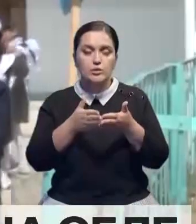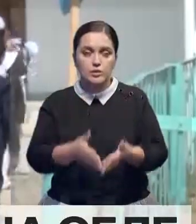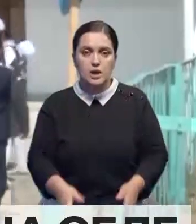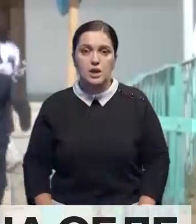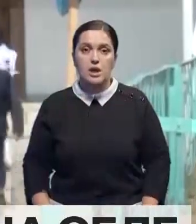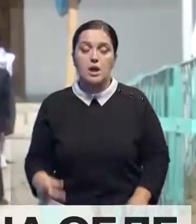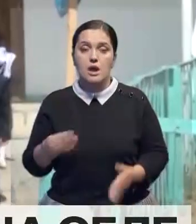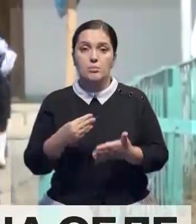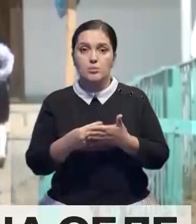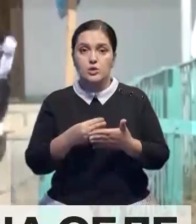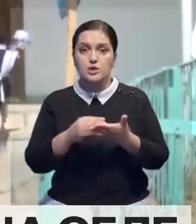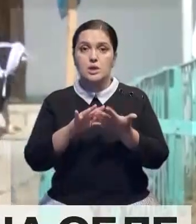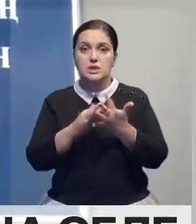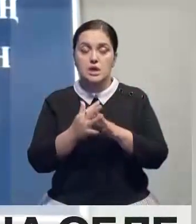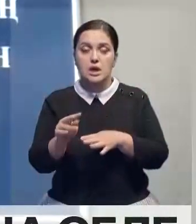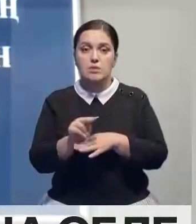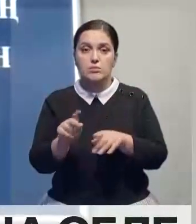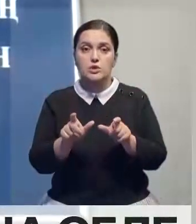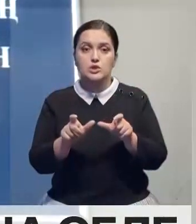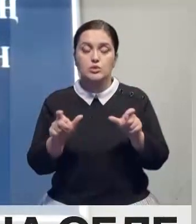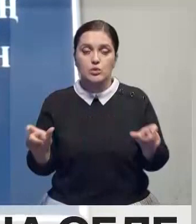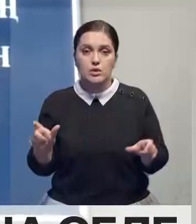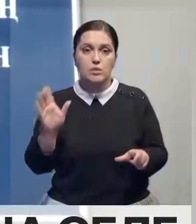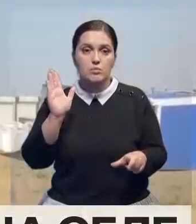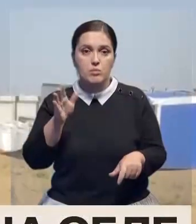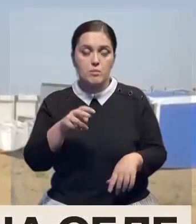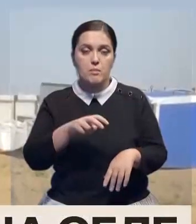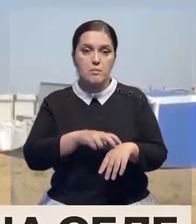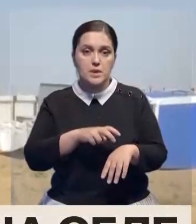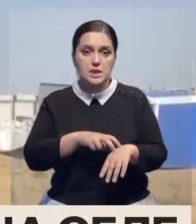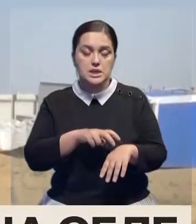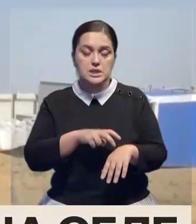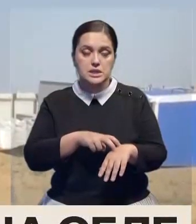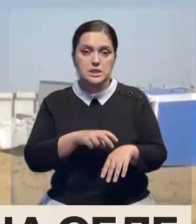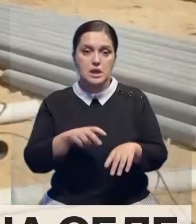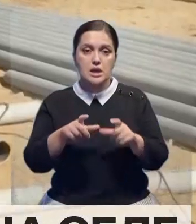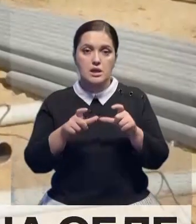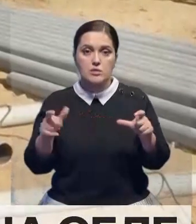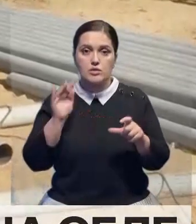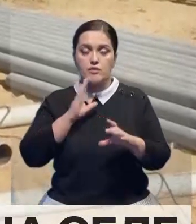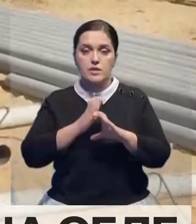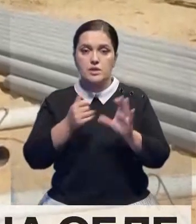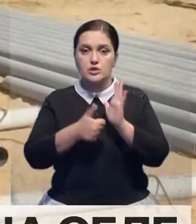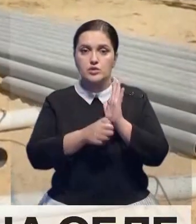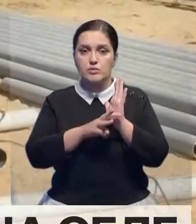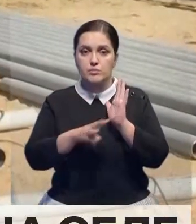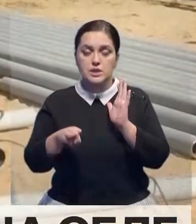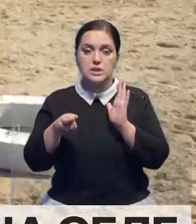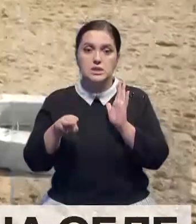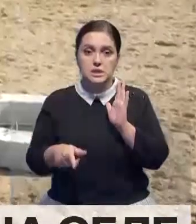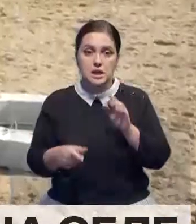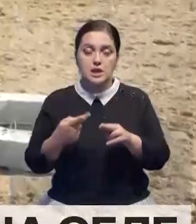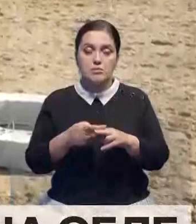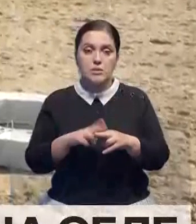счет бюджета в селе отремонтировали школу. На очереди медицинский пункт. Сейчас тянут новый водопровод за 600 миллионов тенге.